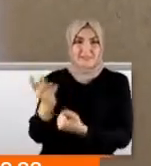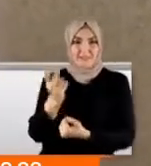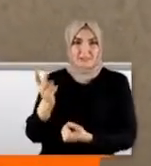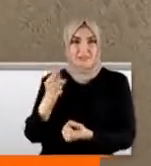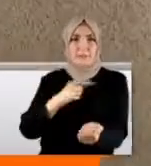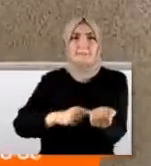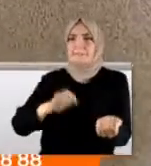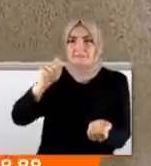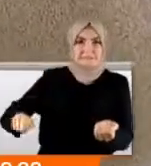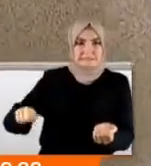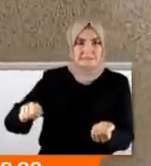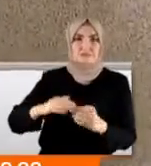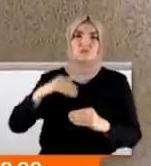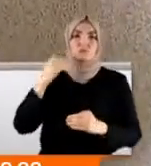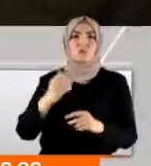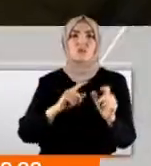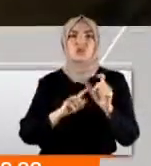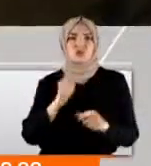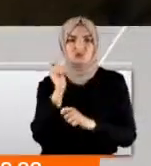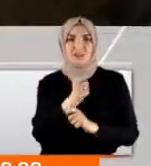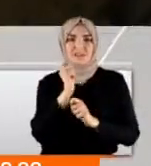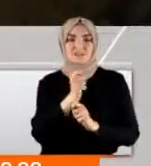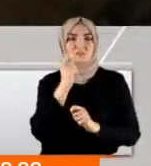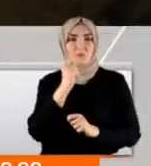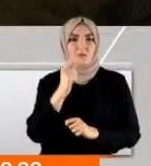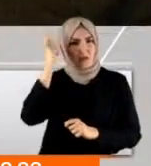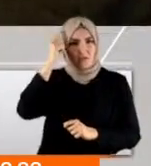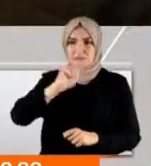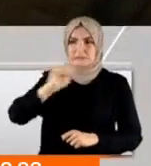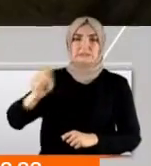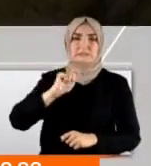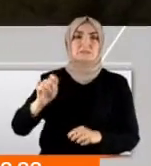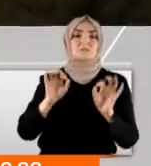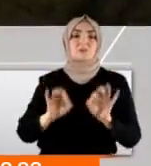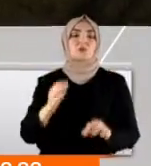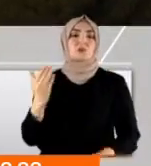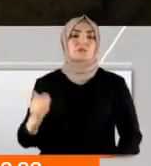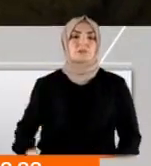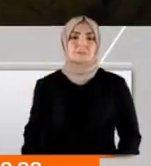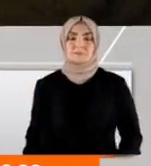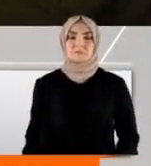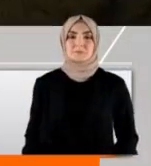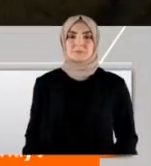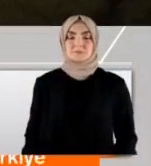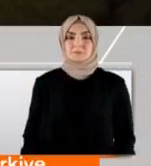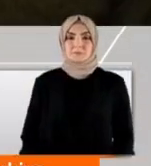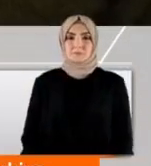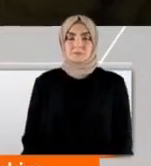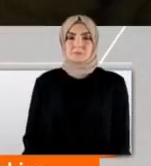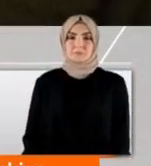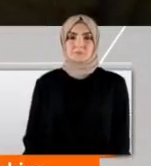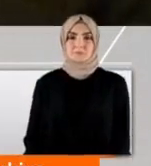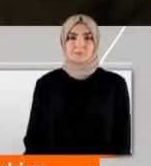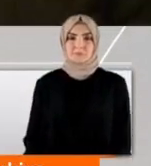çekişle defalarca kafasına vurmaya başladı. Bilgisayar oyunu oynuyorlarmış. O oyunda da işte sen beni nasıl yenersin, nasıl öldürürsün